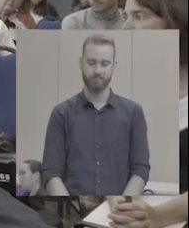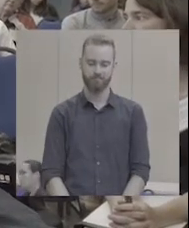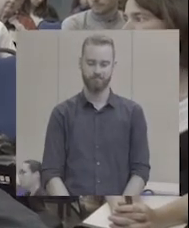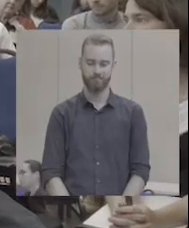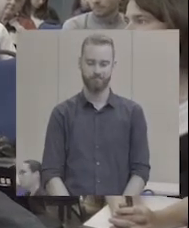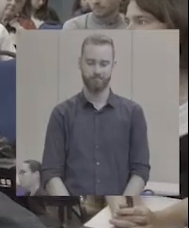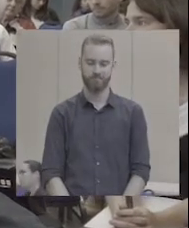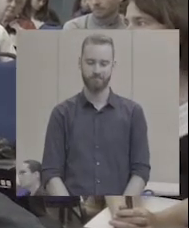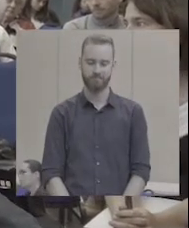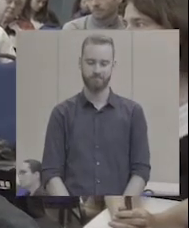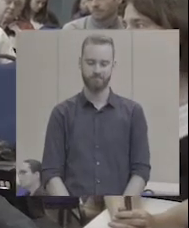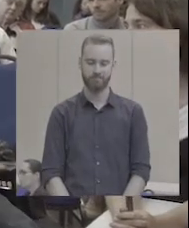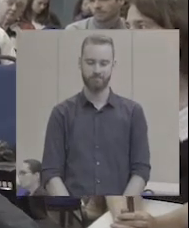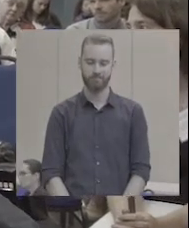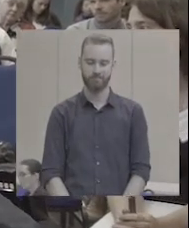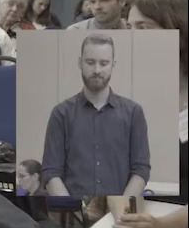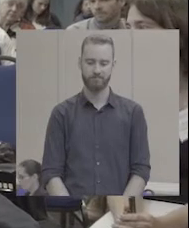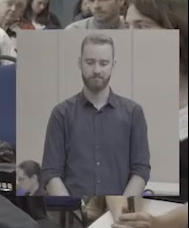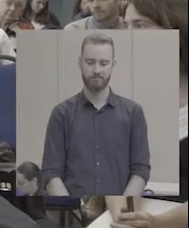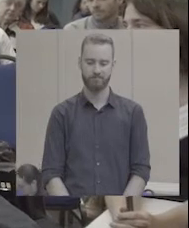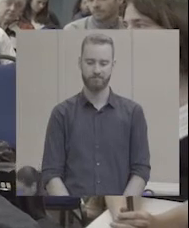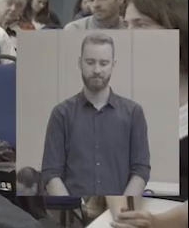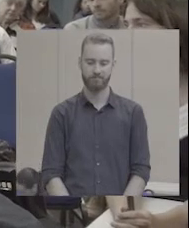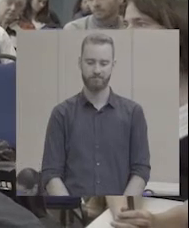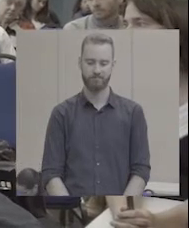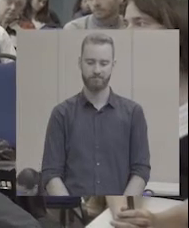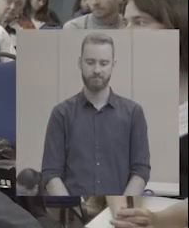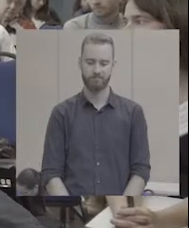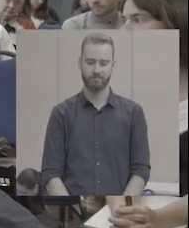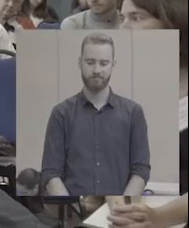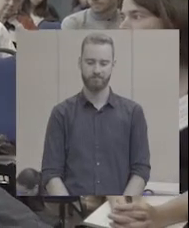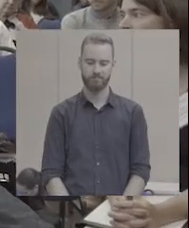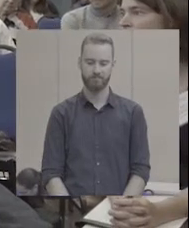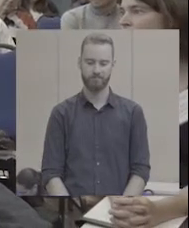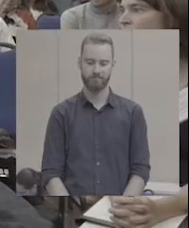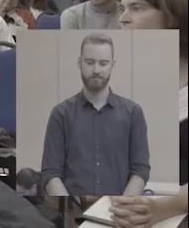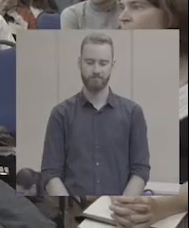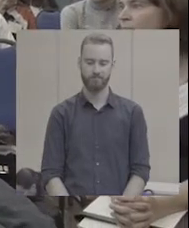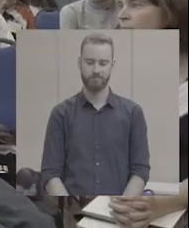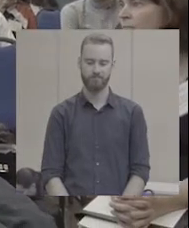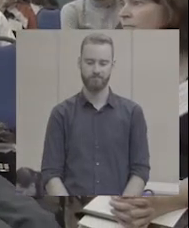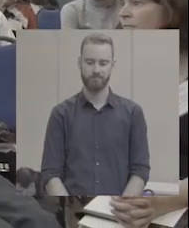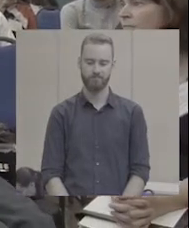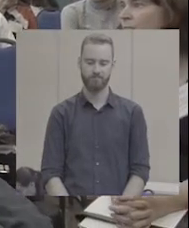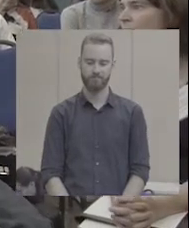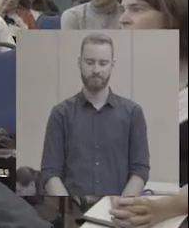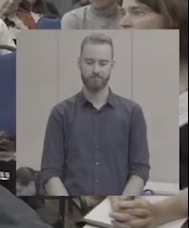limiter la famille, ce qui revient